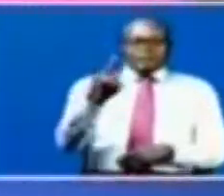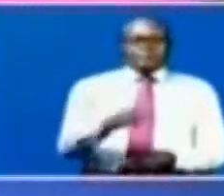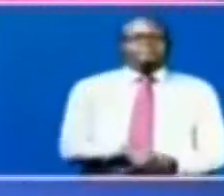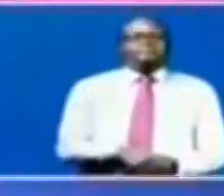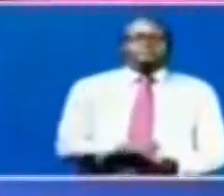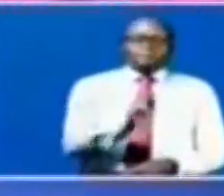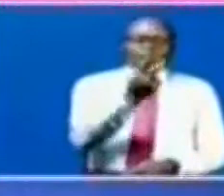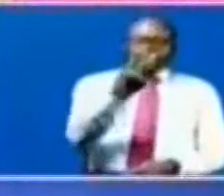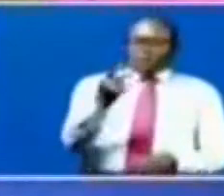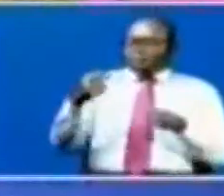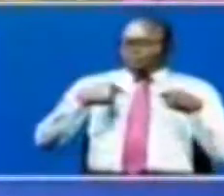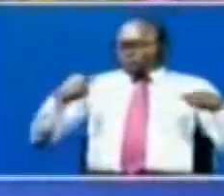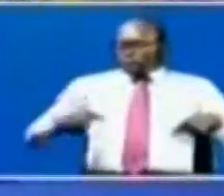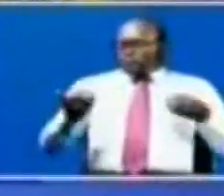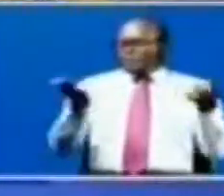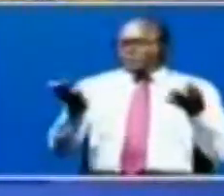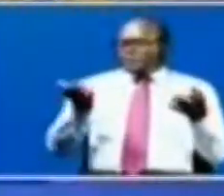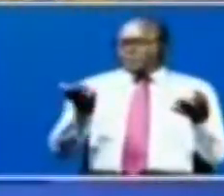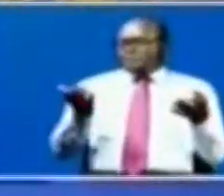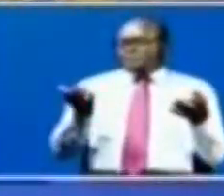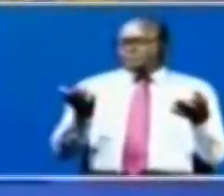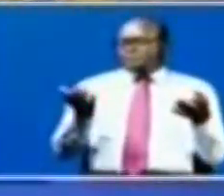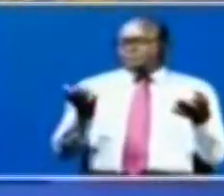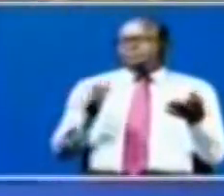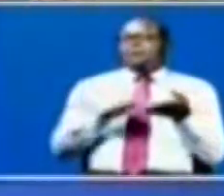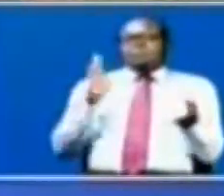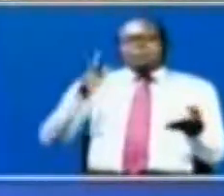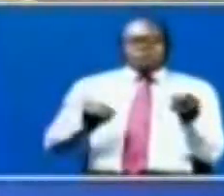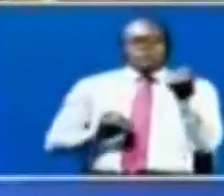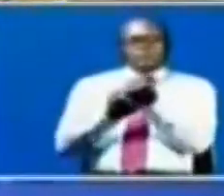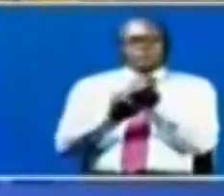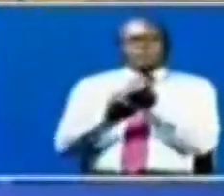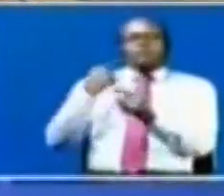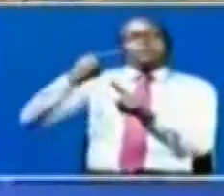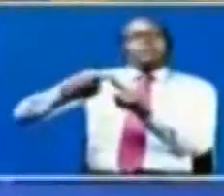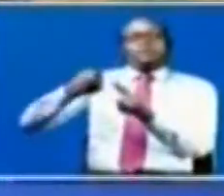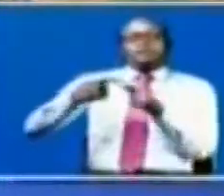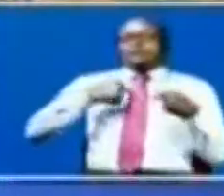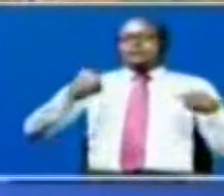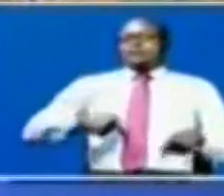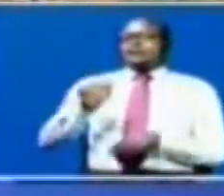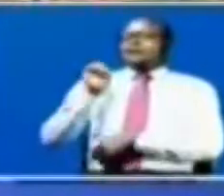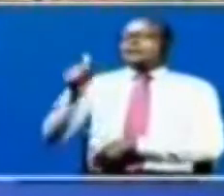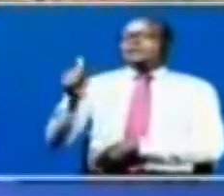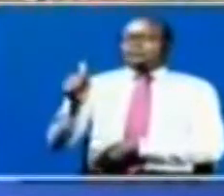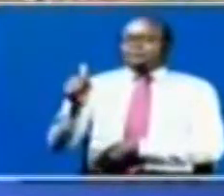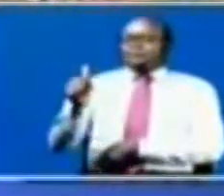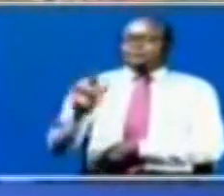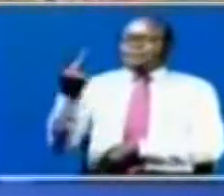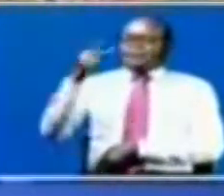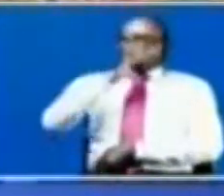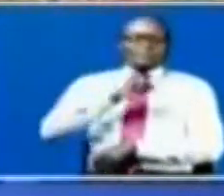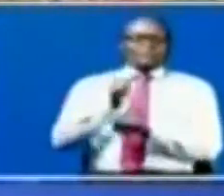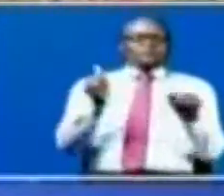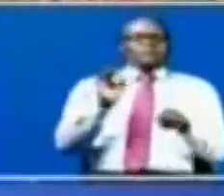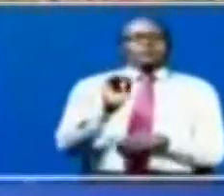baina ya Kenya na Uchina iko sana in favor ya Uchina. Sasa hizi tukiongea, kama